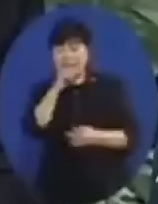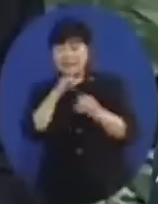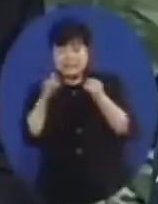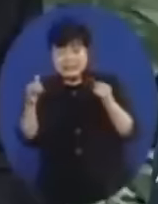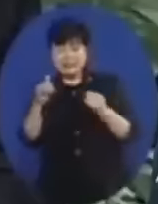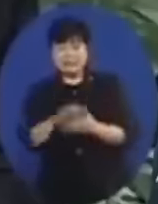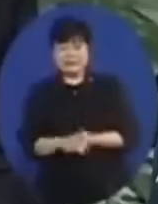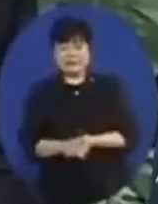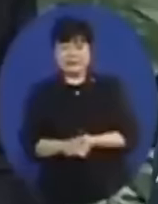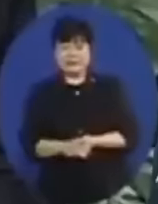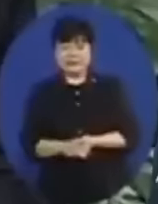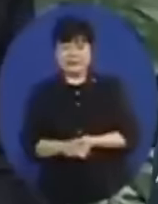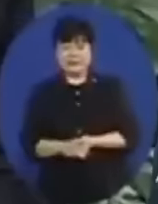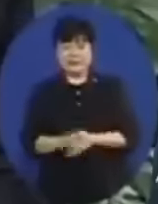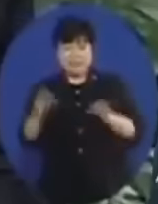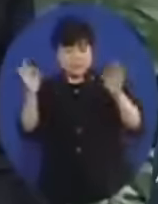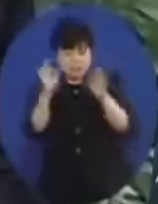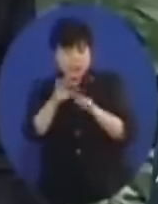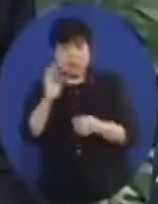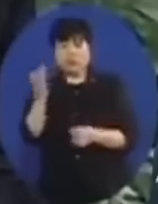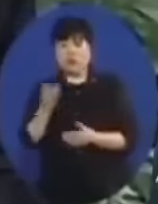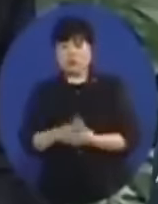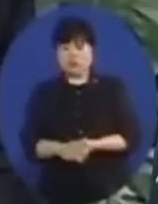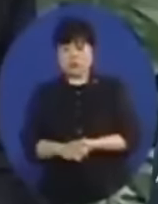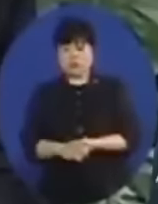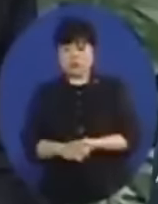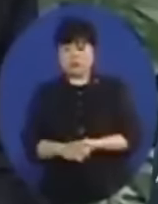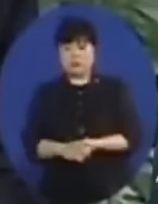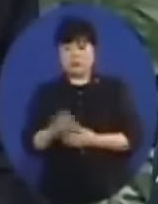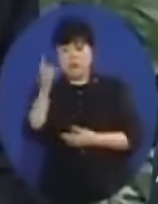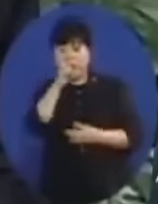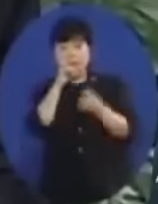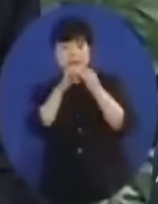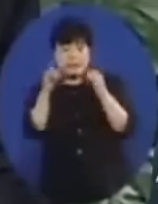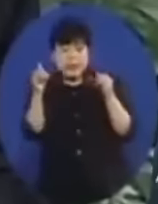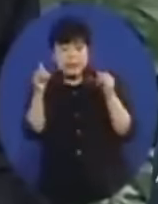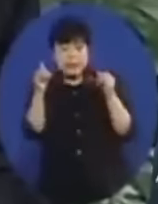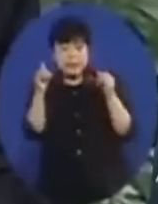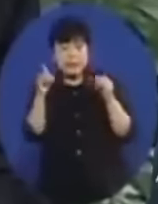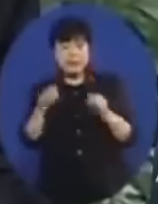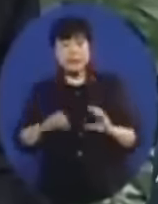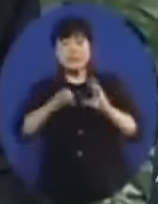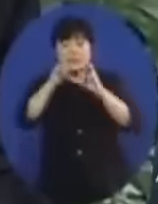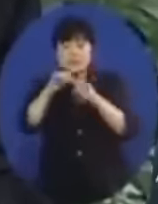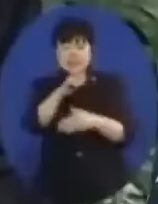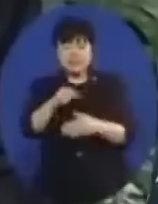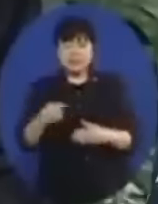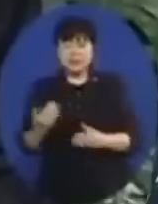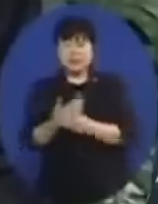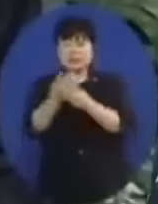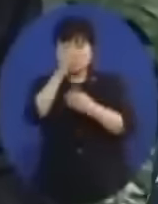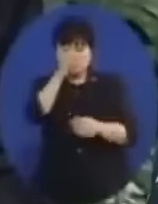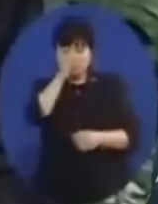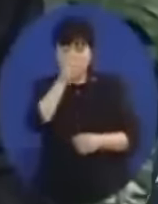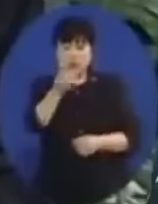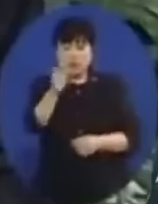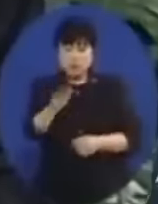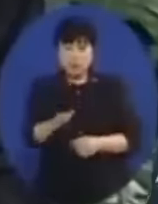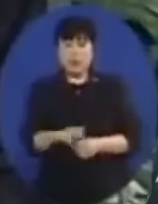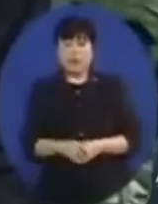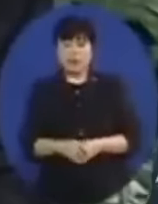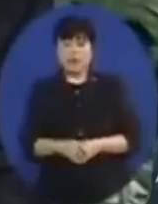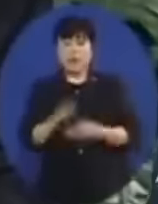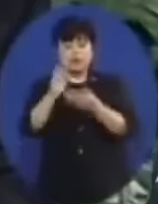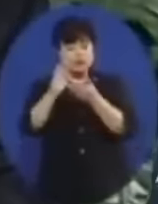자는 사라진다. 악한 자가 이 세상에서 흥할 줄